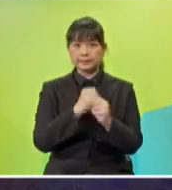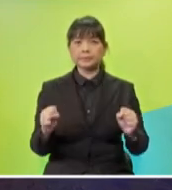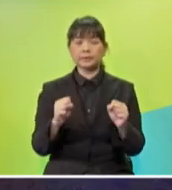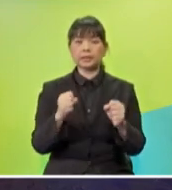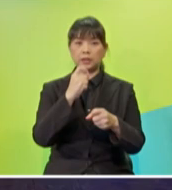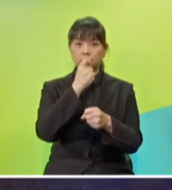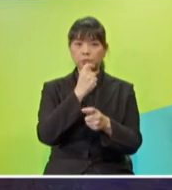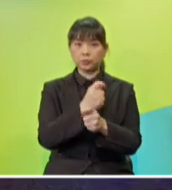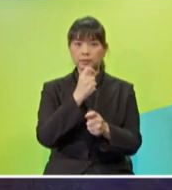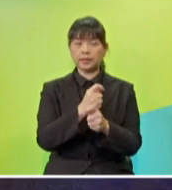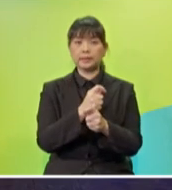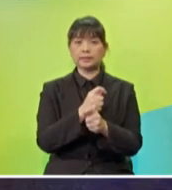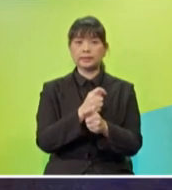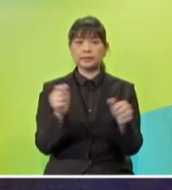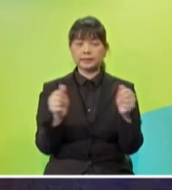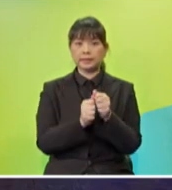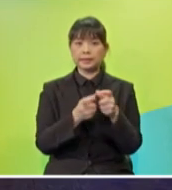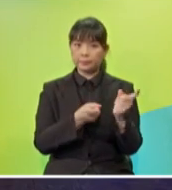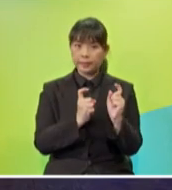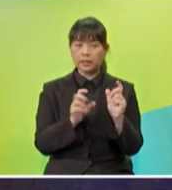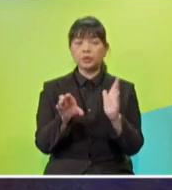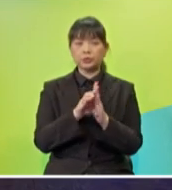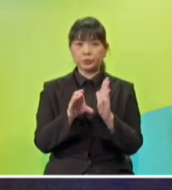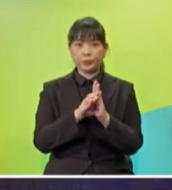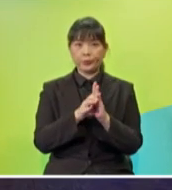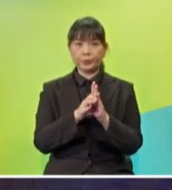contohnya sebagai contohnya